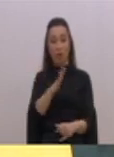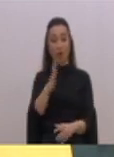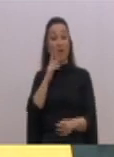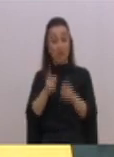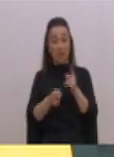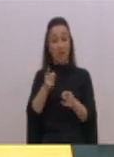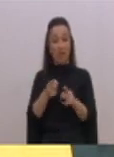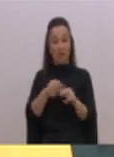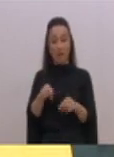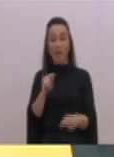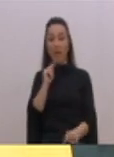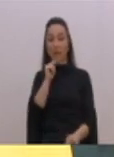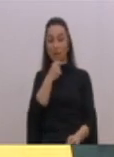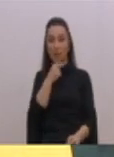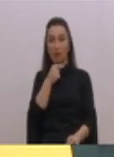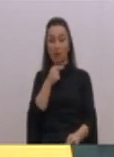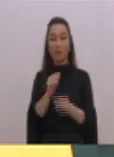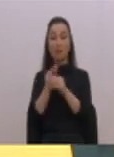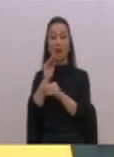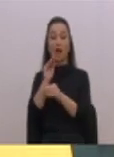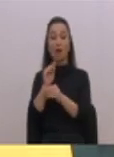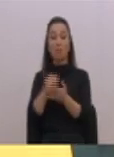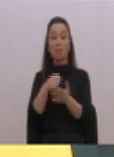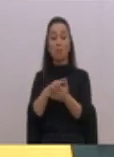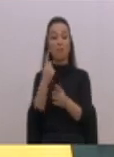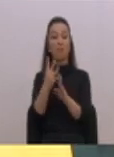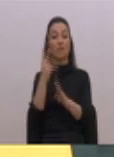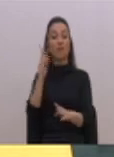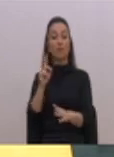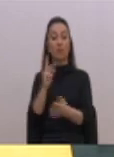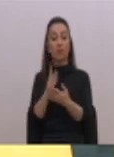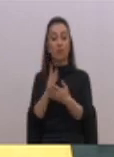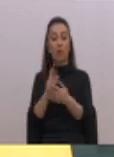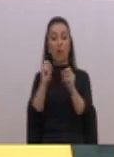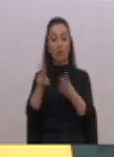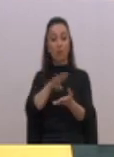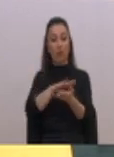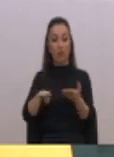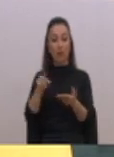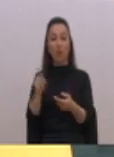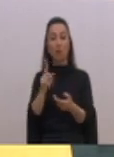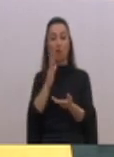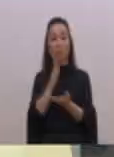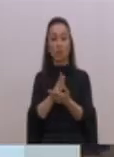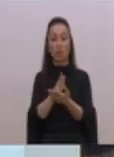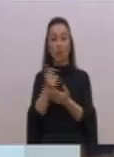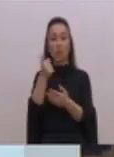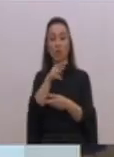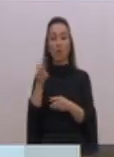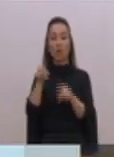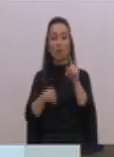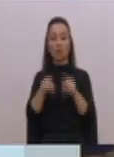სინამდვილეში ეს ეკონომიკური ზრდა გამოიწვია პირველ რიგში რამ? უსაფრთხოებამ, რომელზეც პრემიერ-მინისტრმა